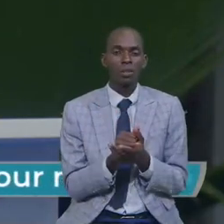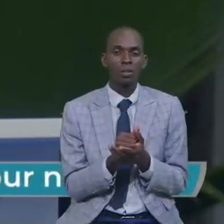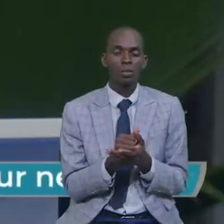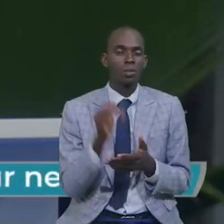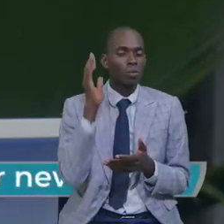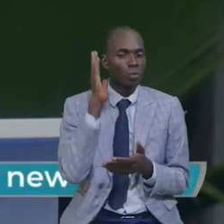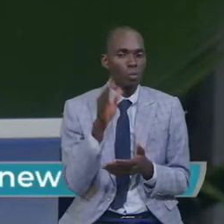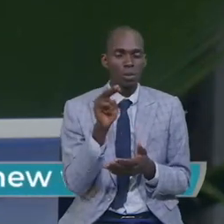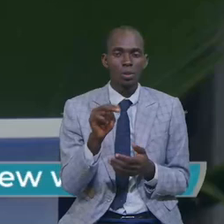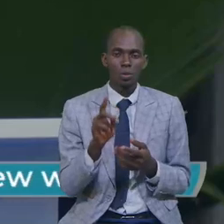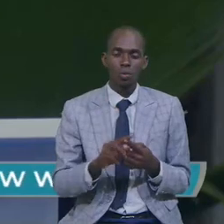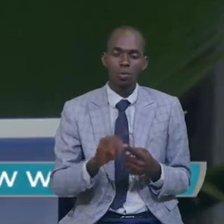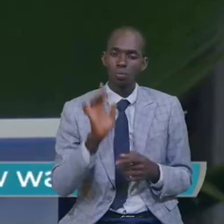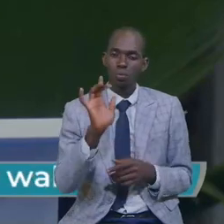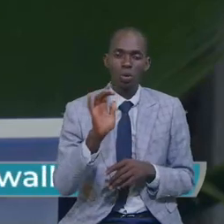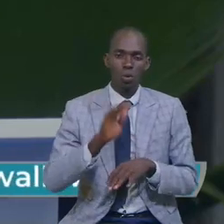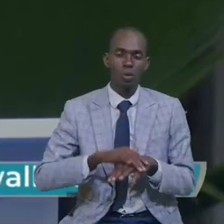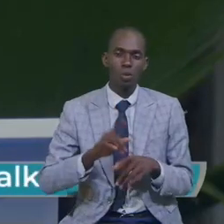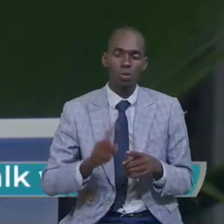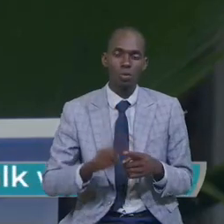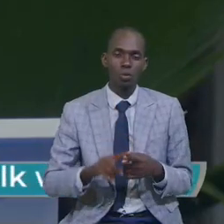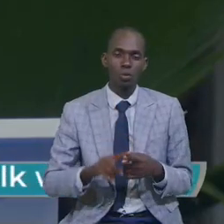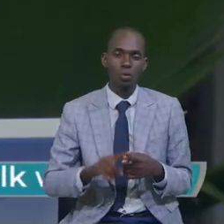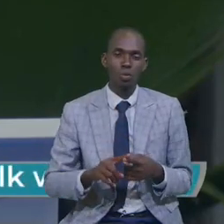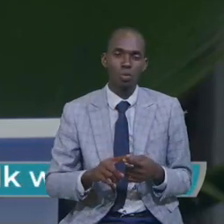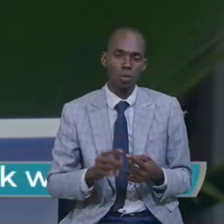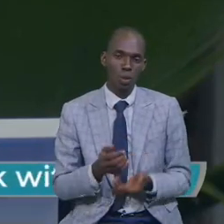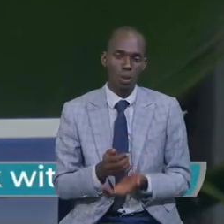nous pouvons vous aider en Christ